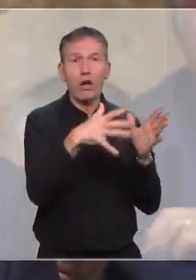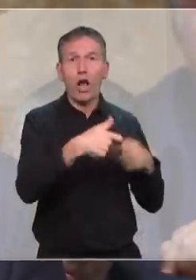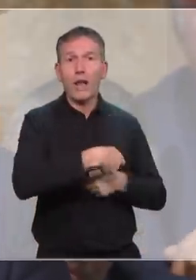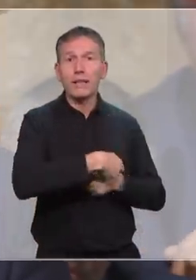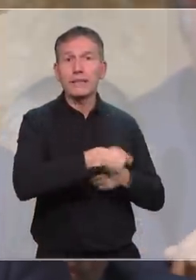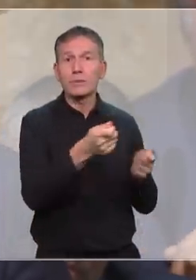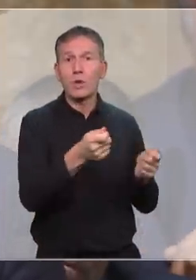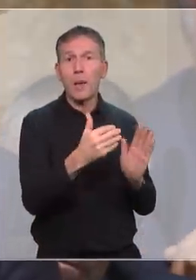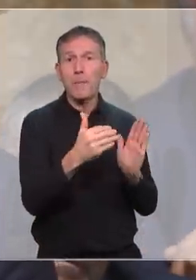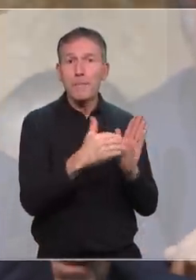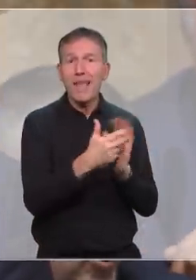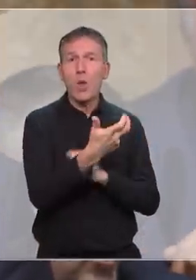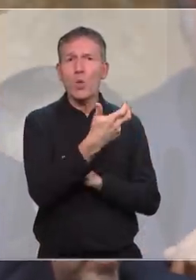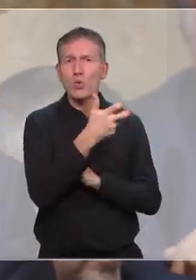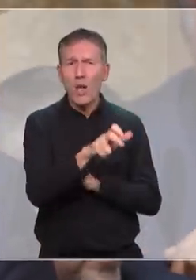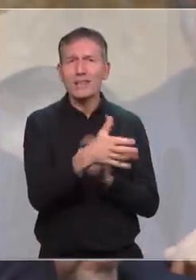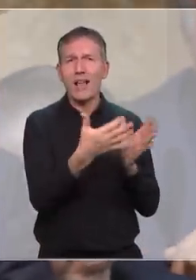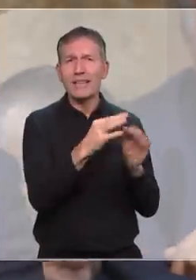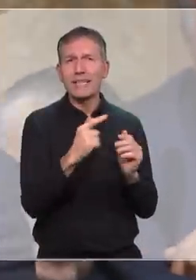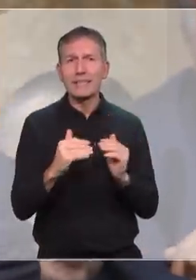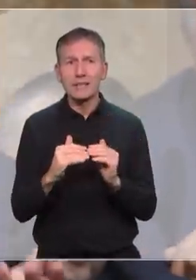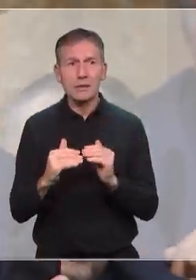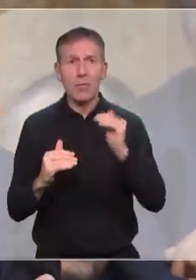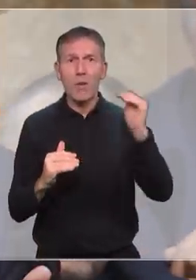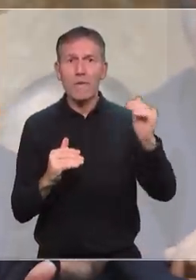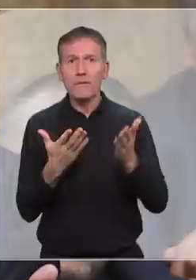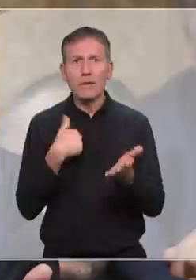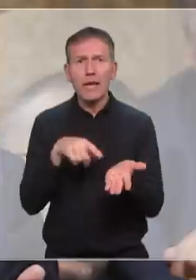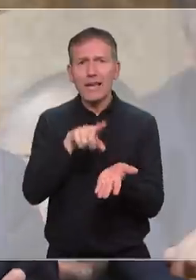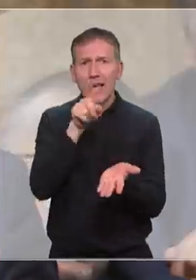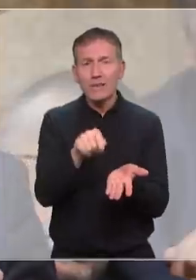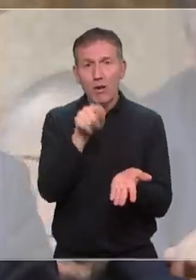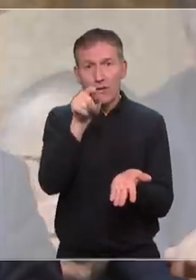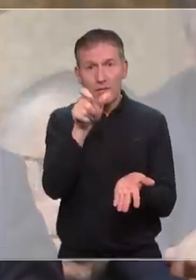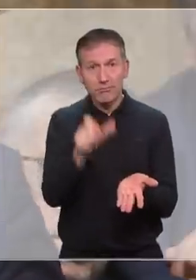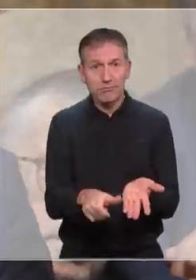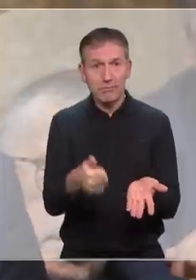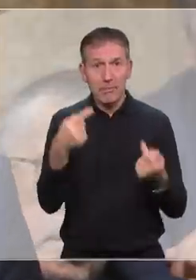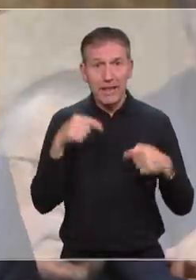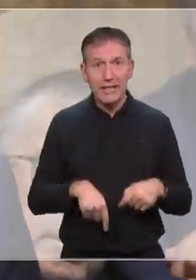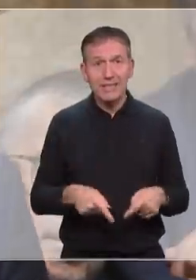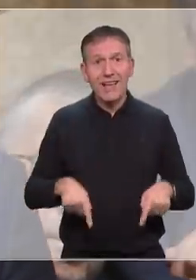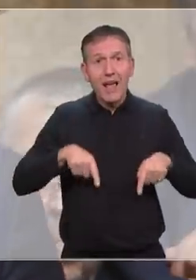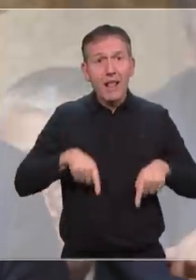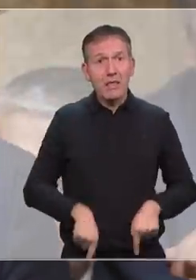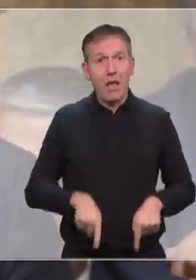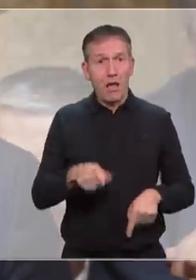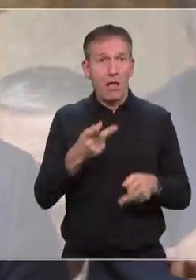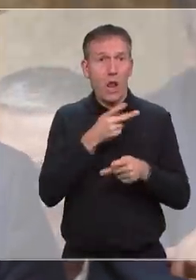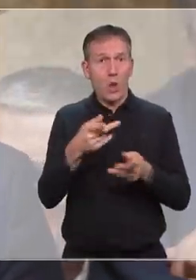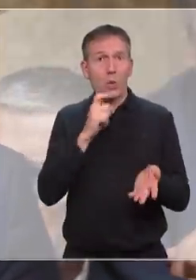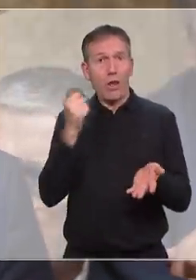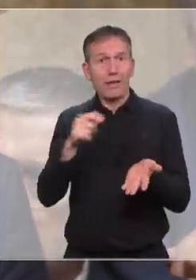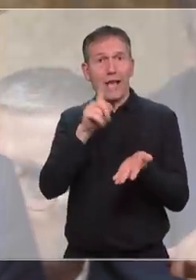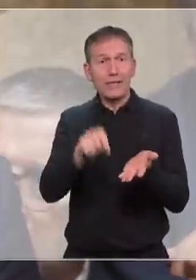distribution 1310 euros. La question que je vous pose du coup, monsieur le ministre, elle est simple. L'État, et vous l'avez rappelé dans une question